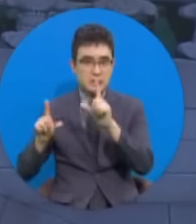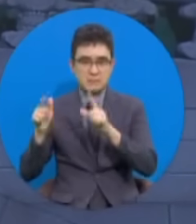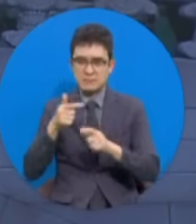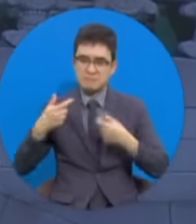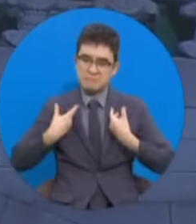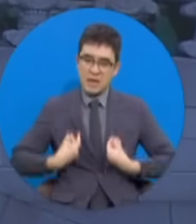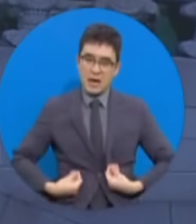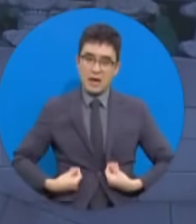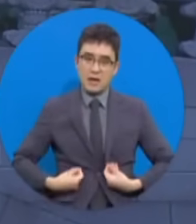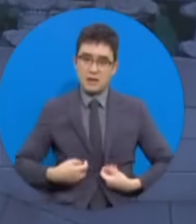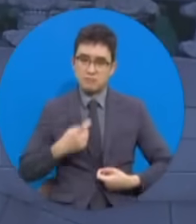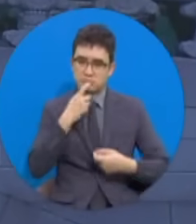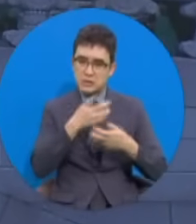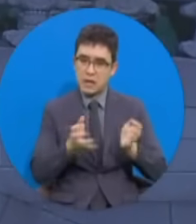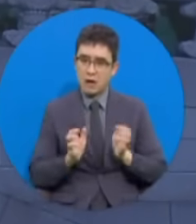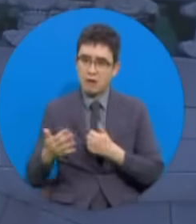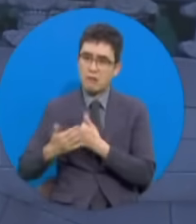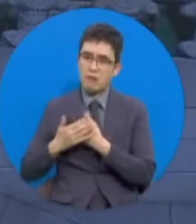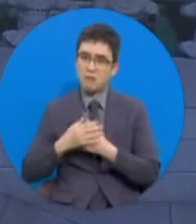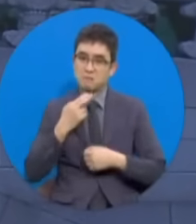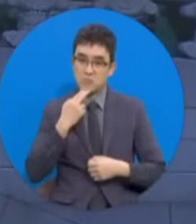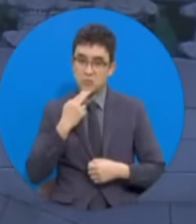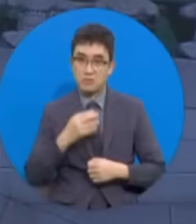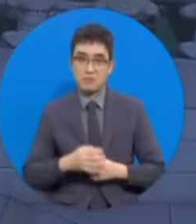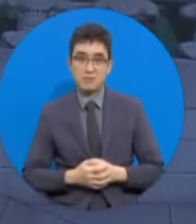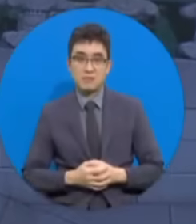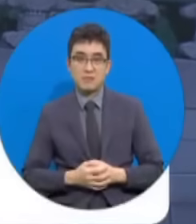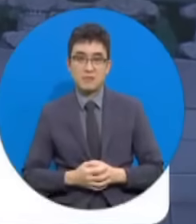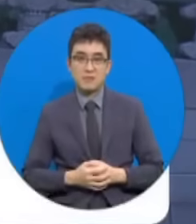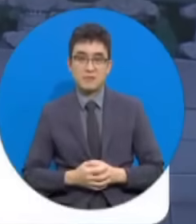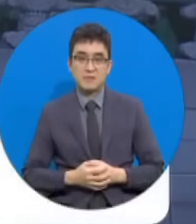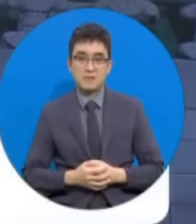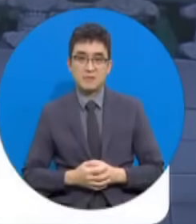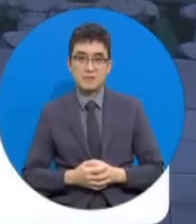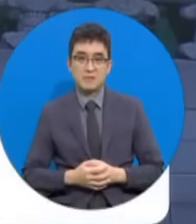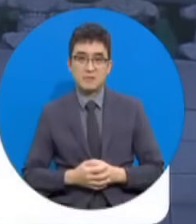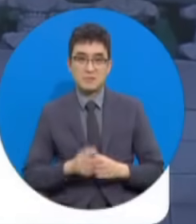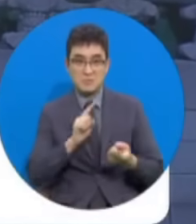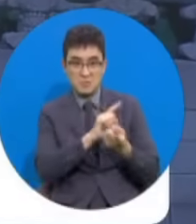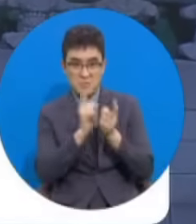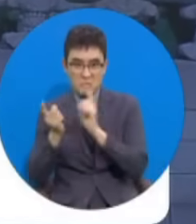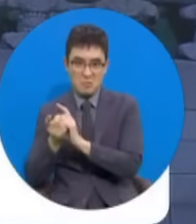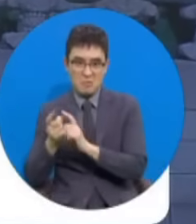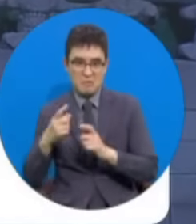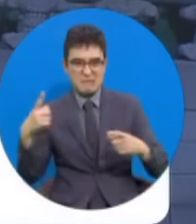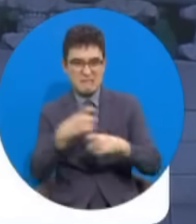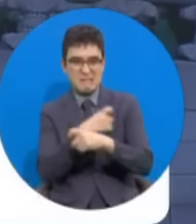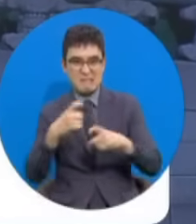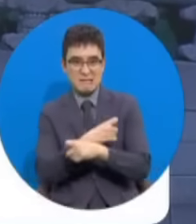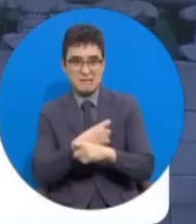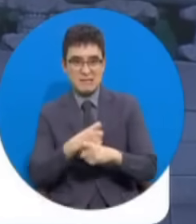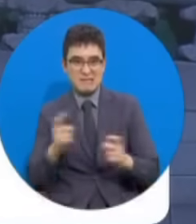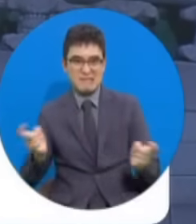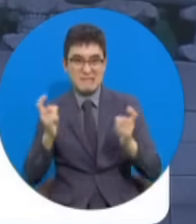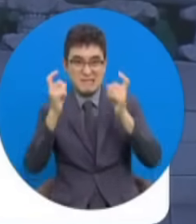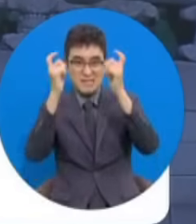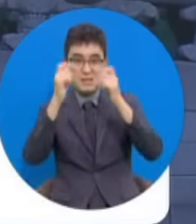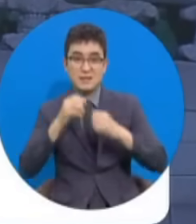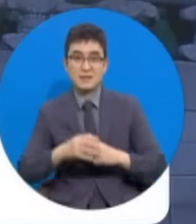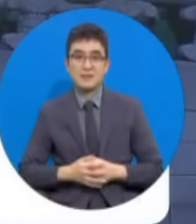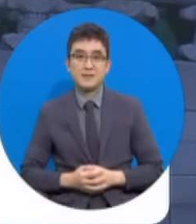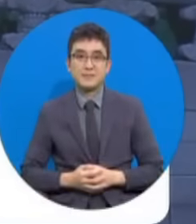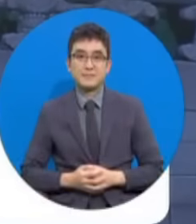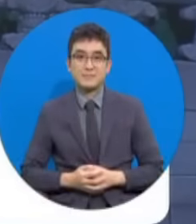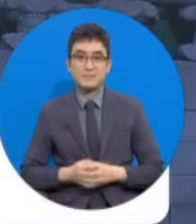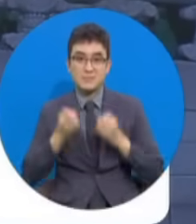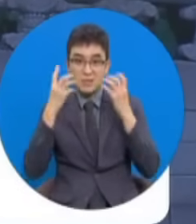실망스럽다, 민주당을 향한. 그러나 강성 지지층이 혁신위에 대한 반응, 뿌락지냐. 이 두 가지 반응의 온도차가 상당한데요. 사실 그